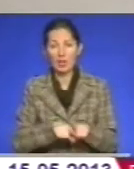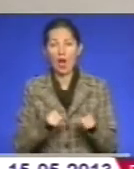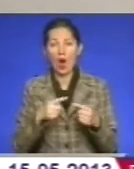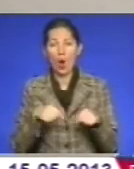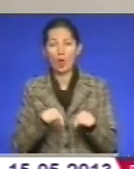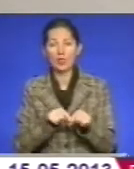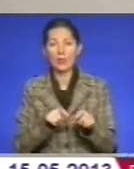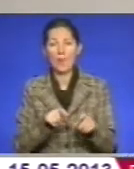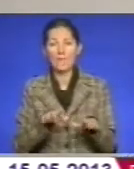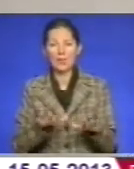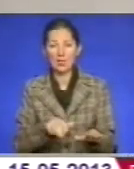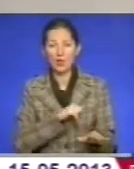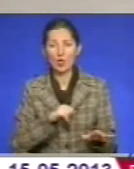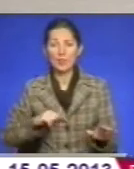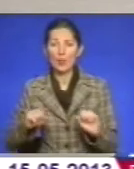місцевого самоврядування